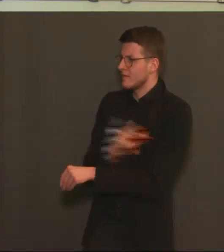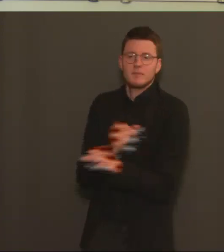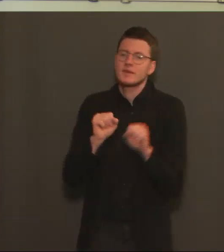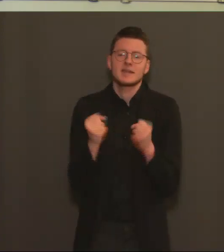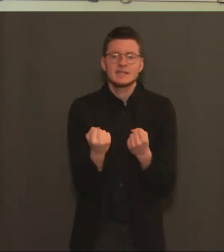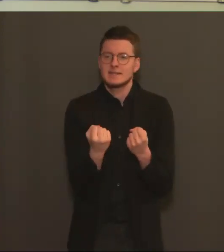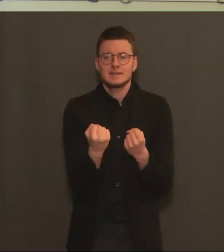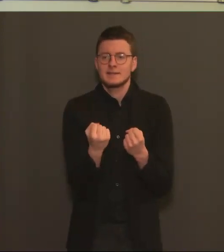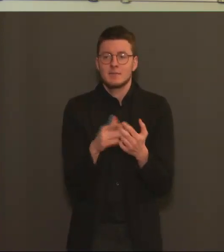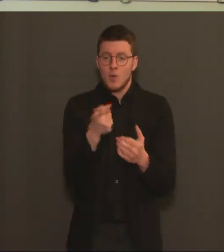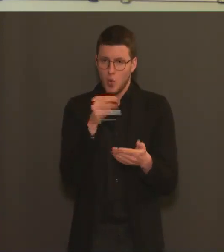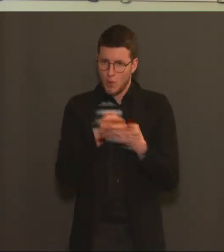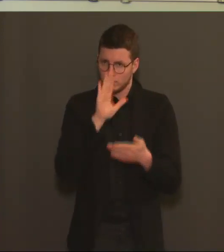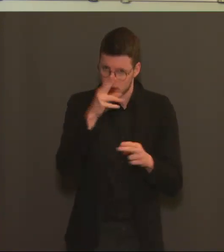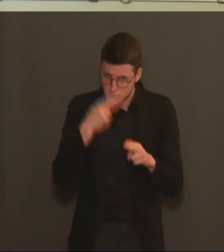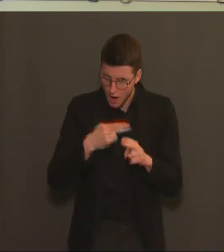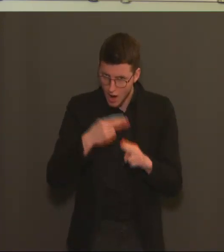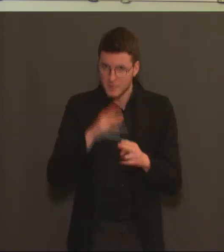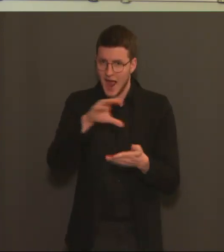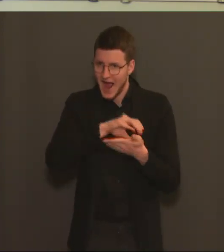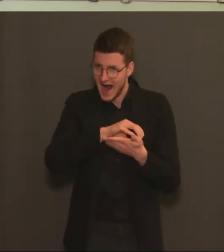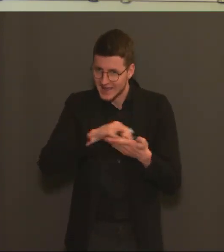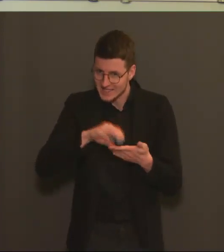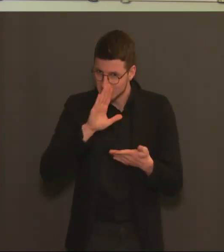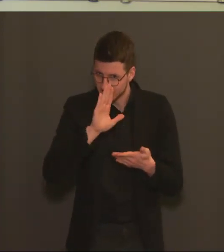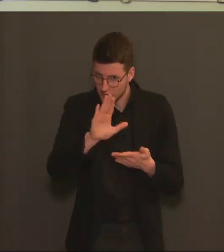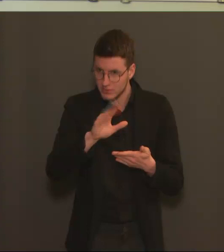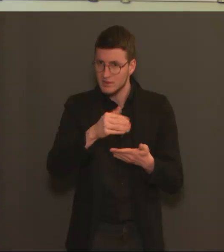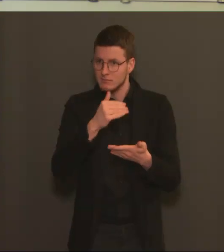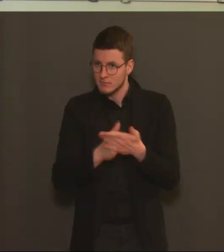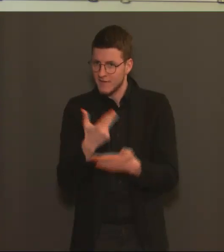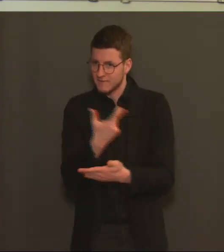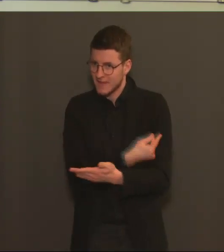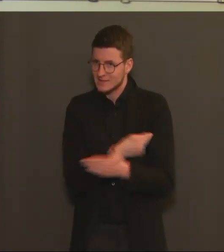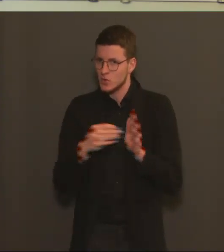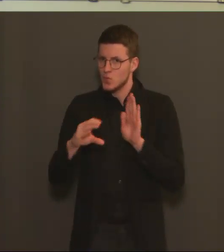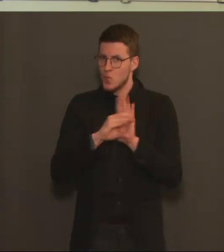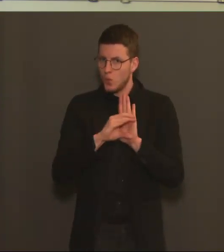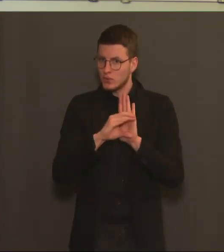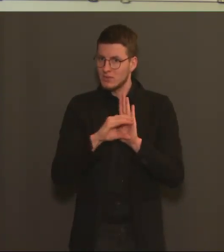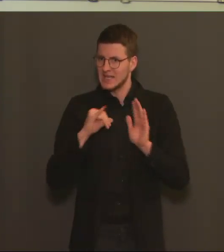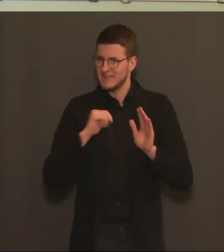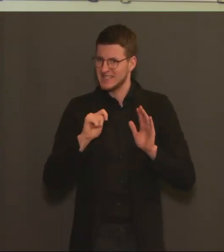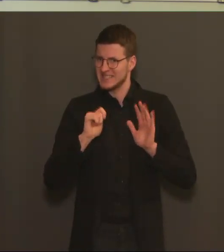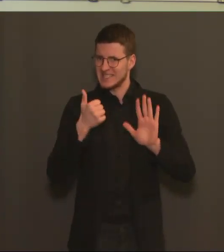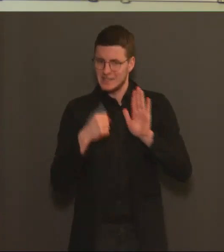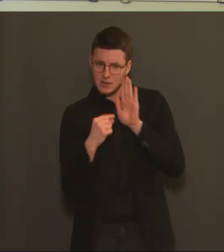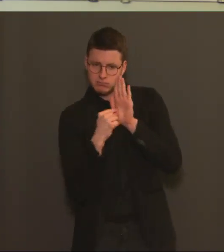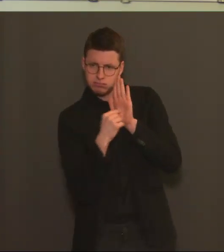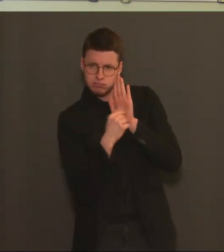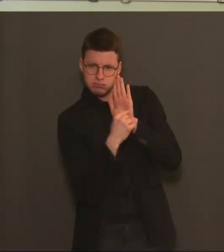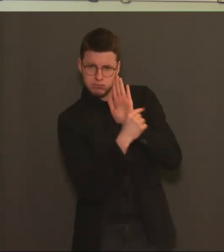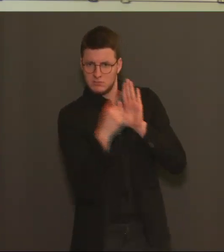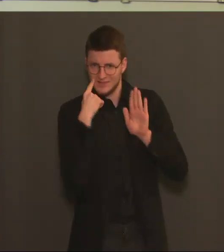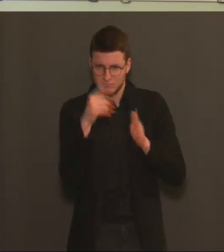Ze vermeldt naam, adres en vaccinatiecode. Deze bestaat uit 16